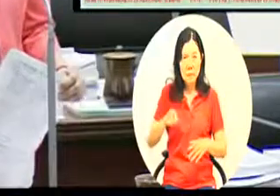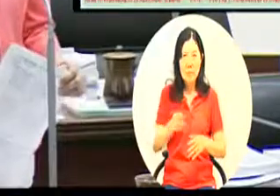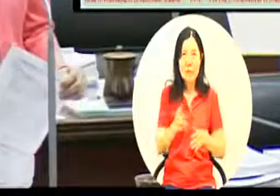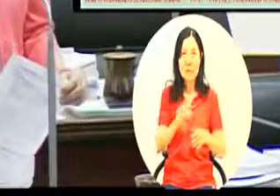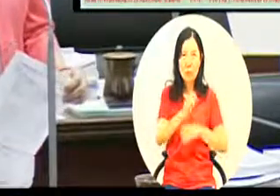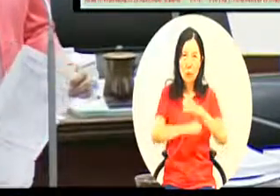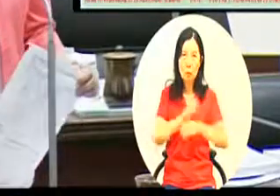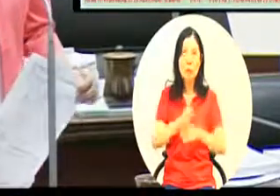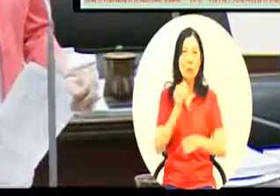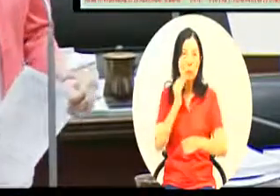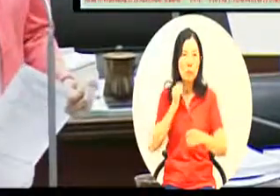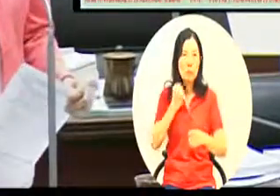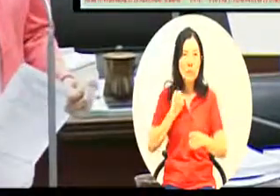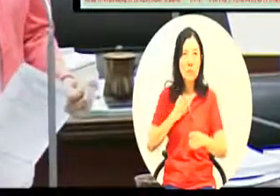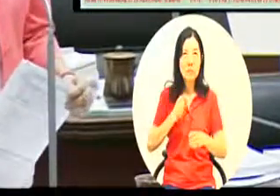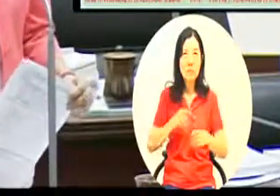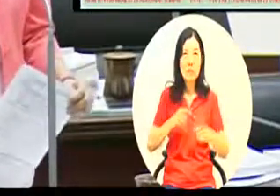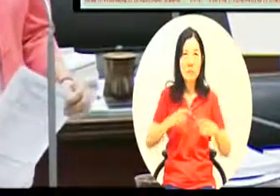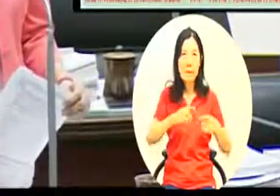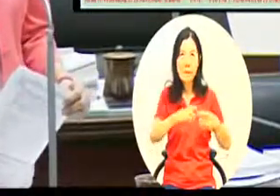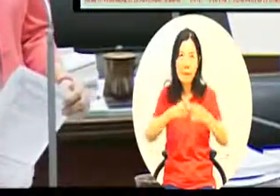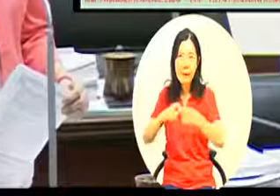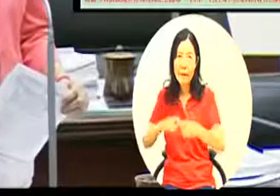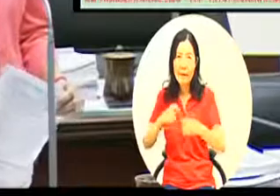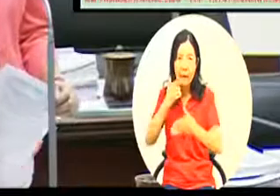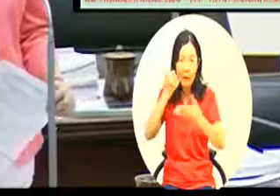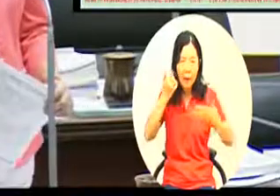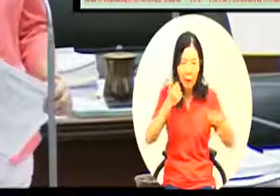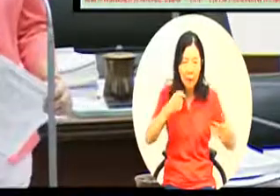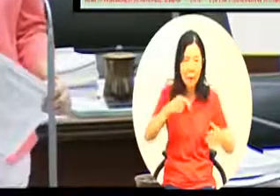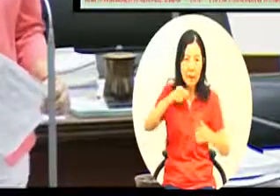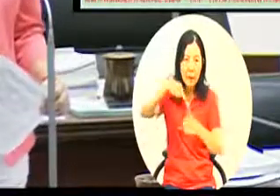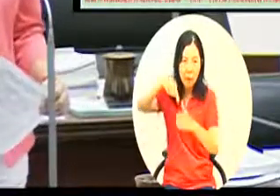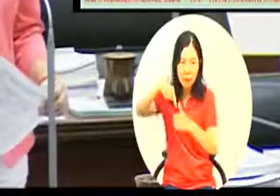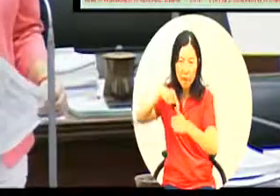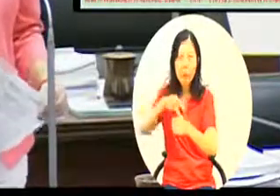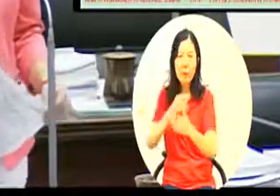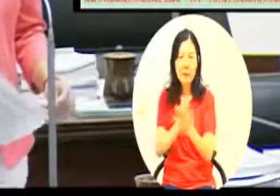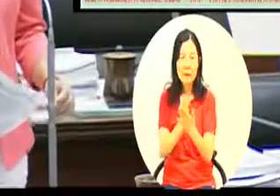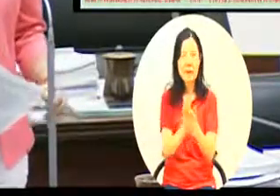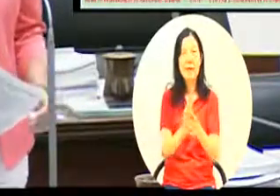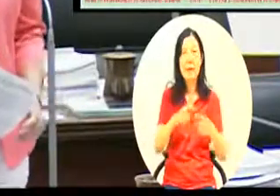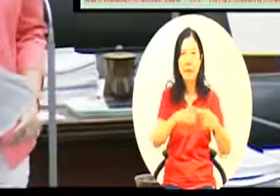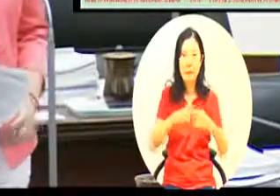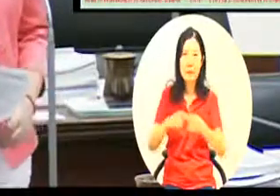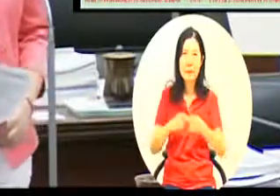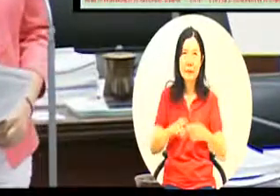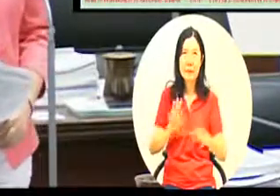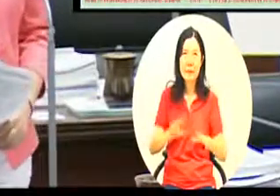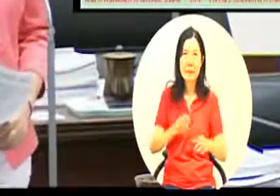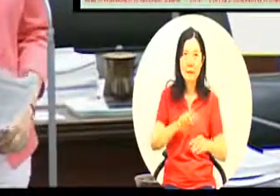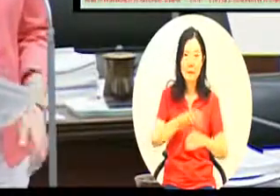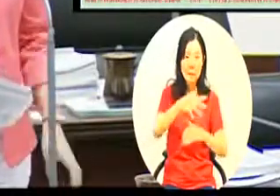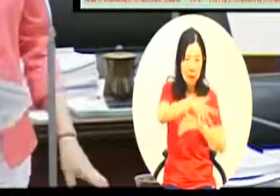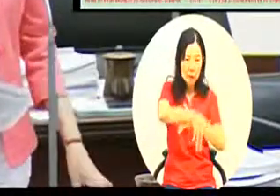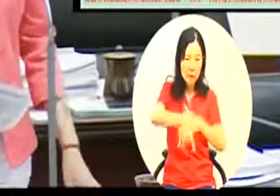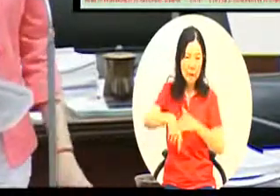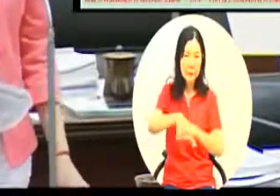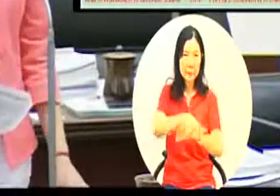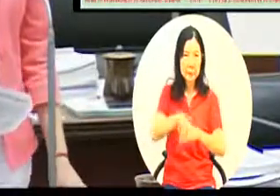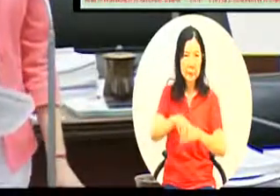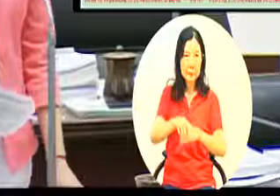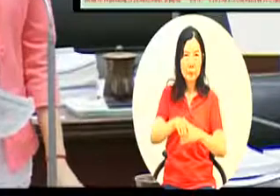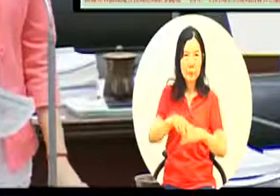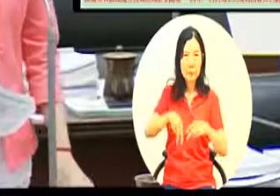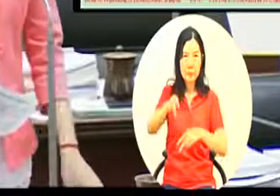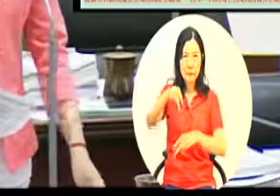话，我们甚至还可以结合这种海洋教学等等。我觉得这种各局处的一个行